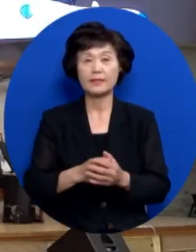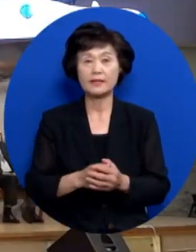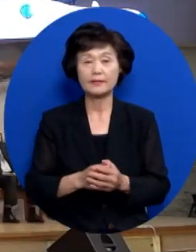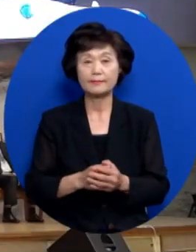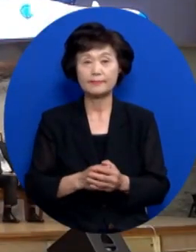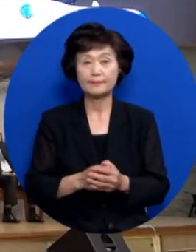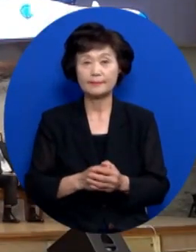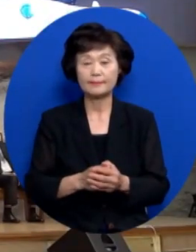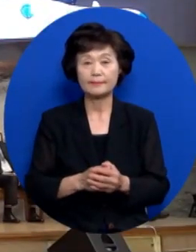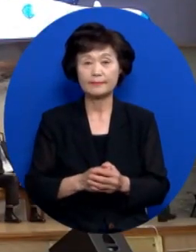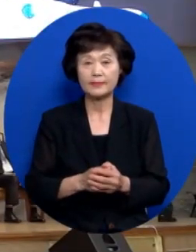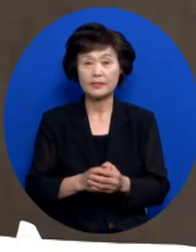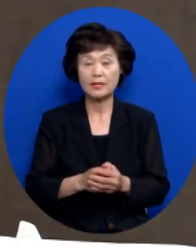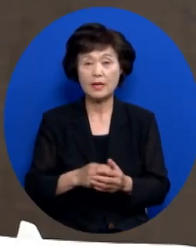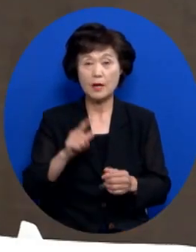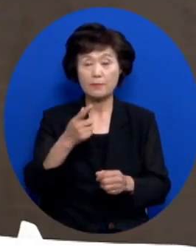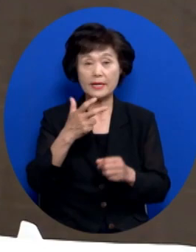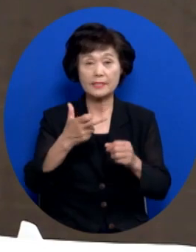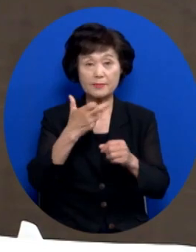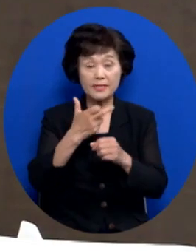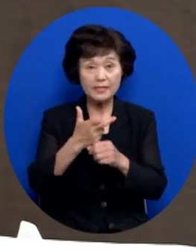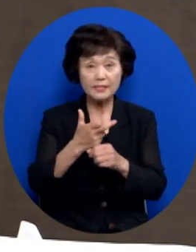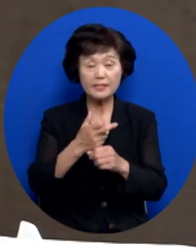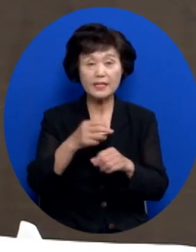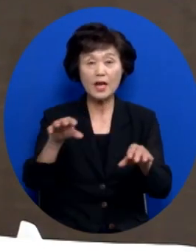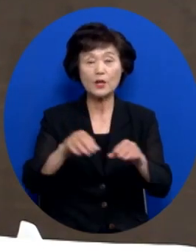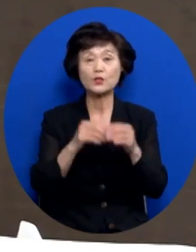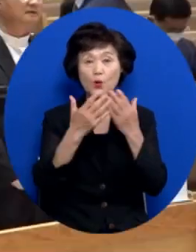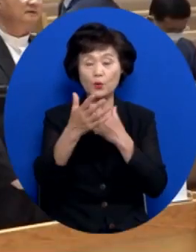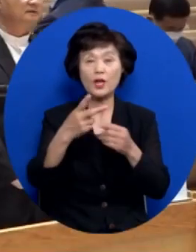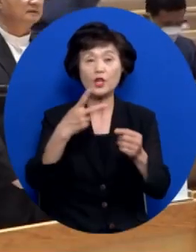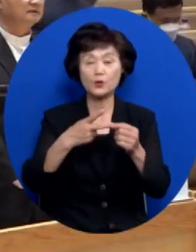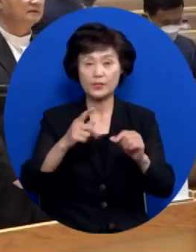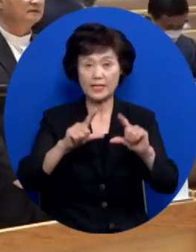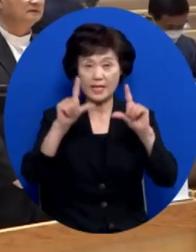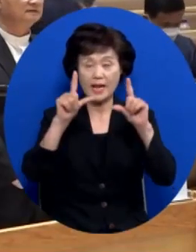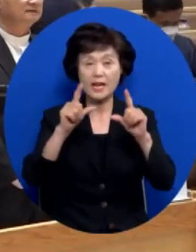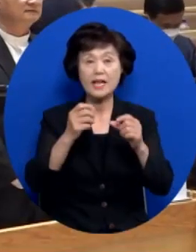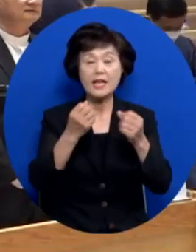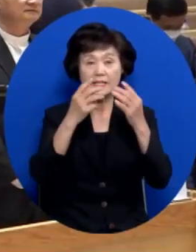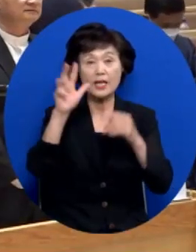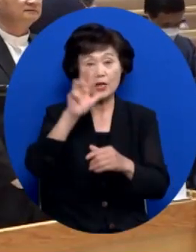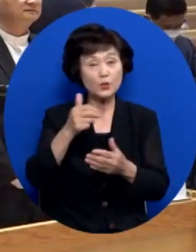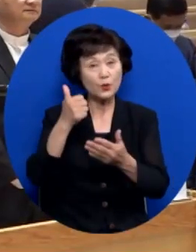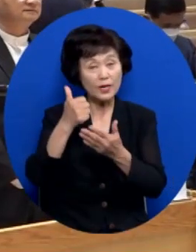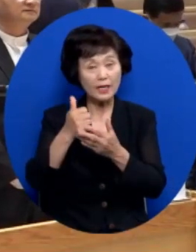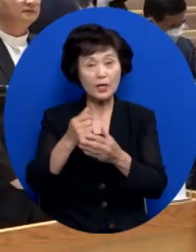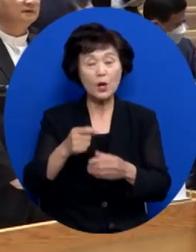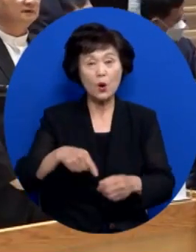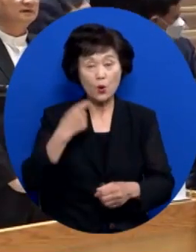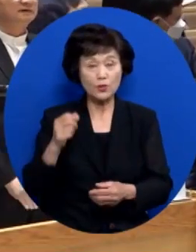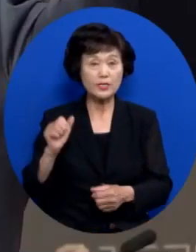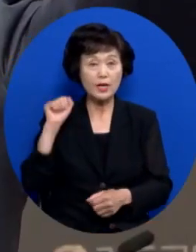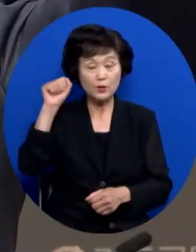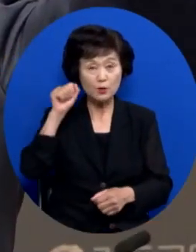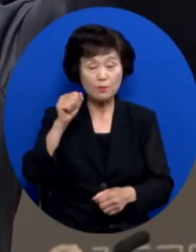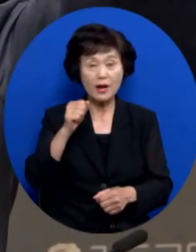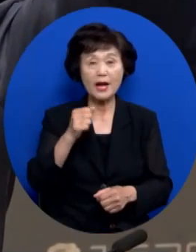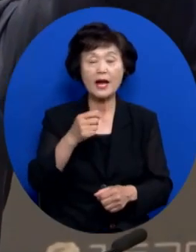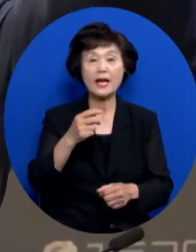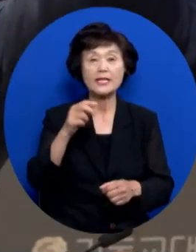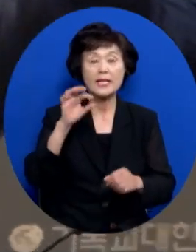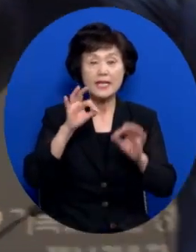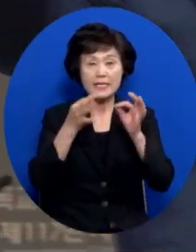기독교 대한성결교회 제117년차 총회 둘째 날 신임 총회장에는 단독으로 출마한 대연교회